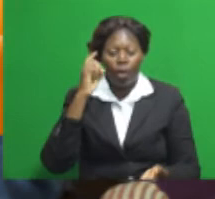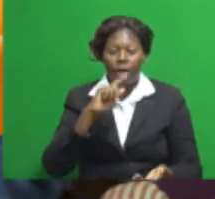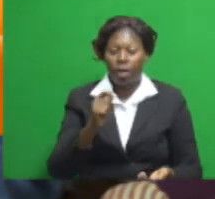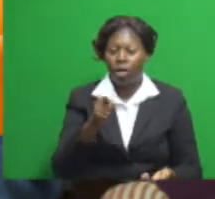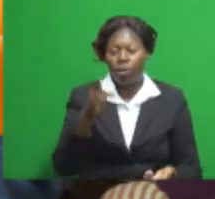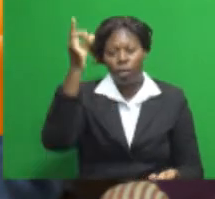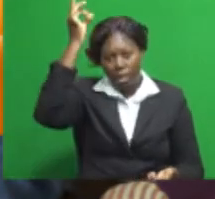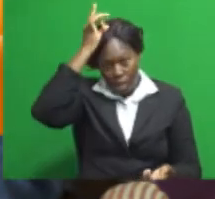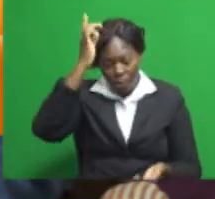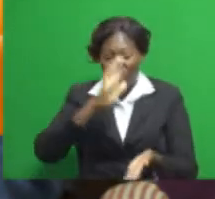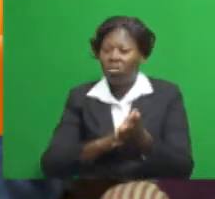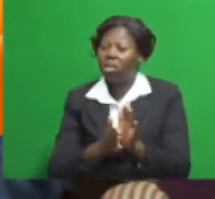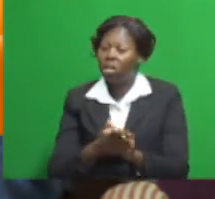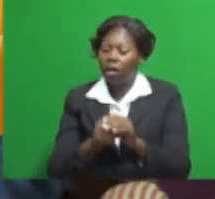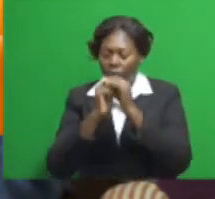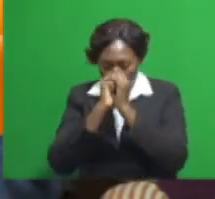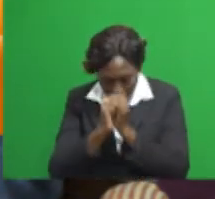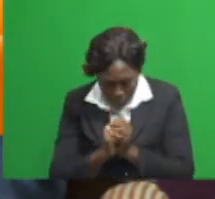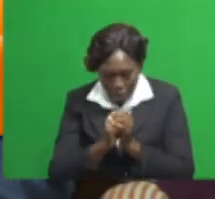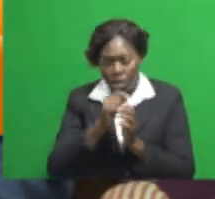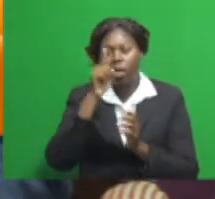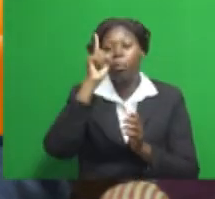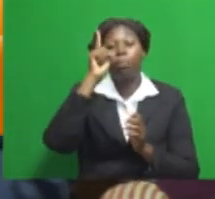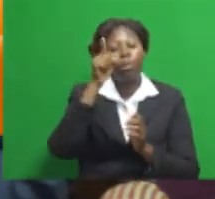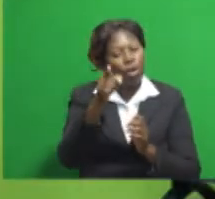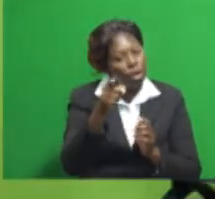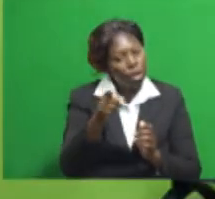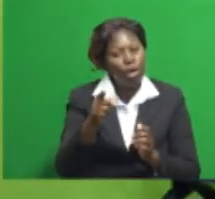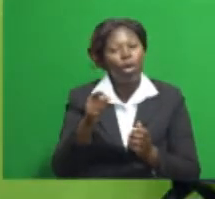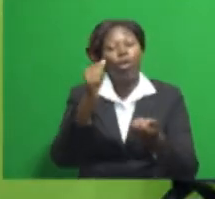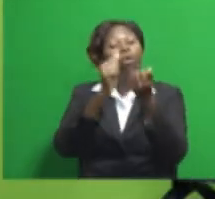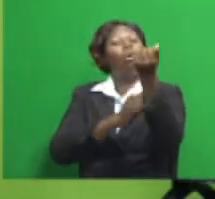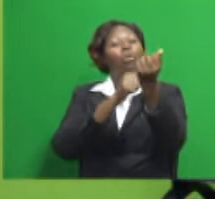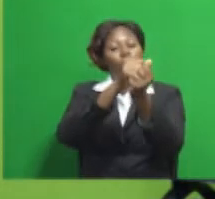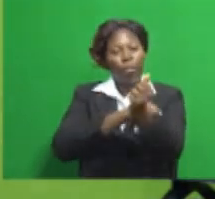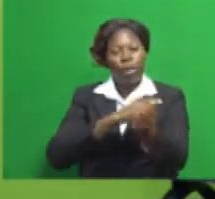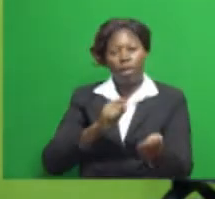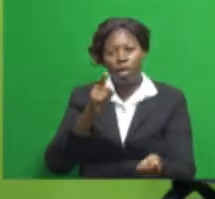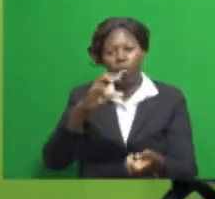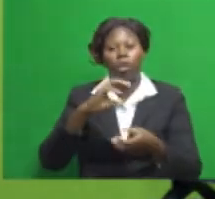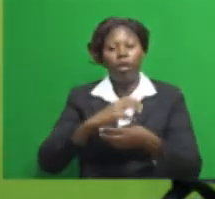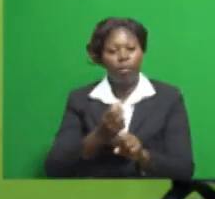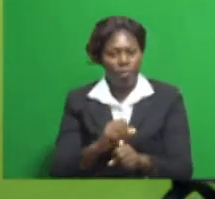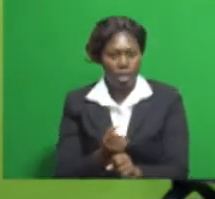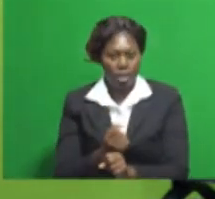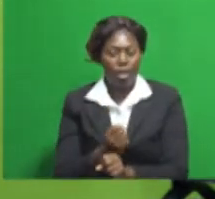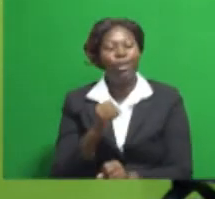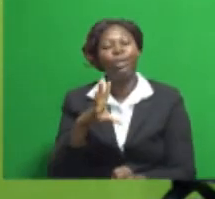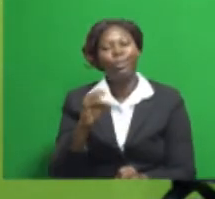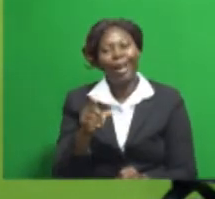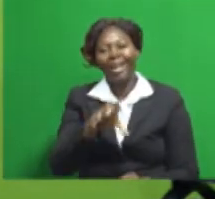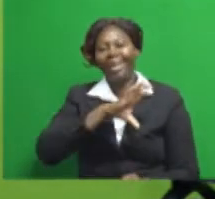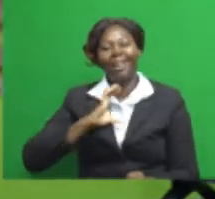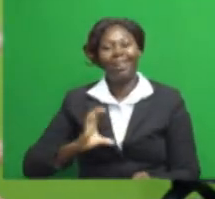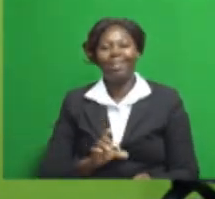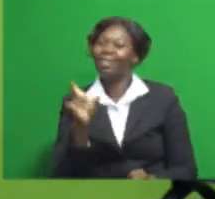hatingashumiri vamwari venyu kana kunamata chifananidzo chendarama chamakamisa imi. Saka anonzi muKristu vaterere, munhu anofanira